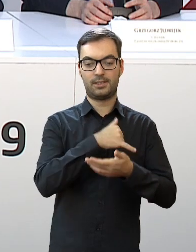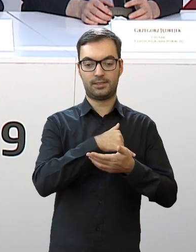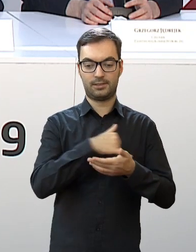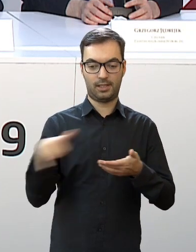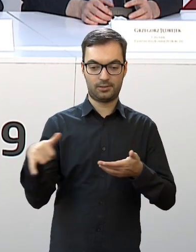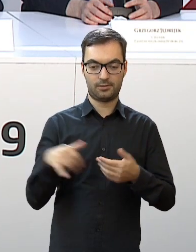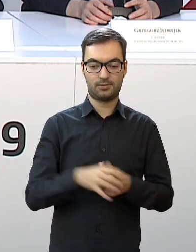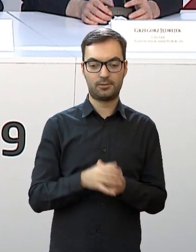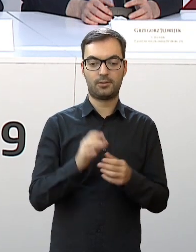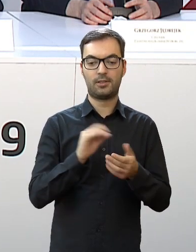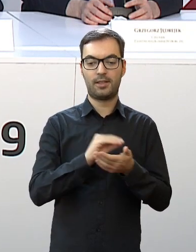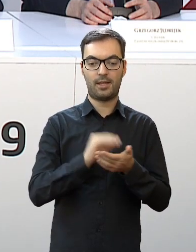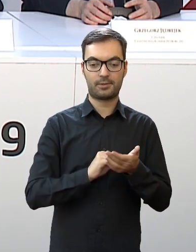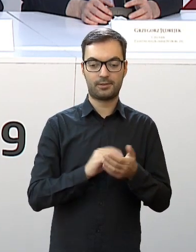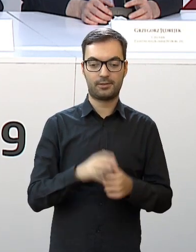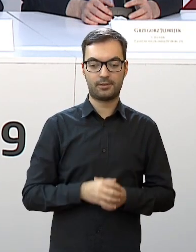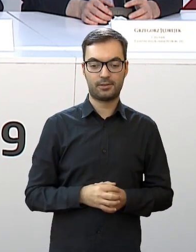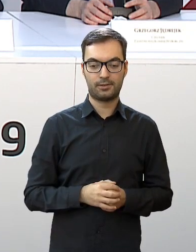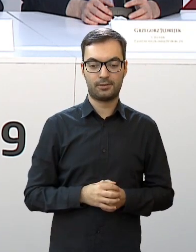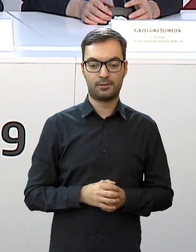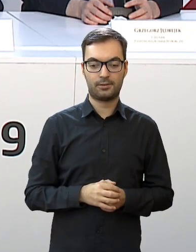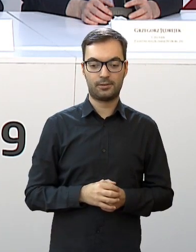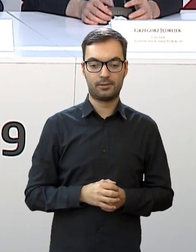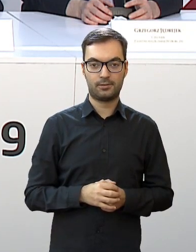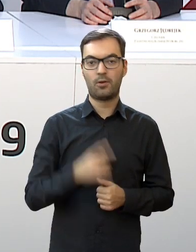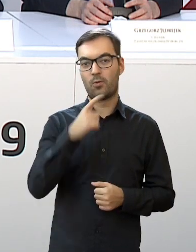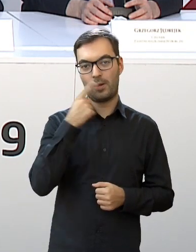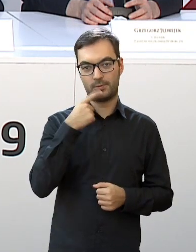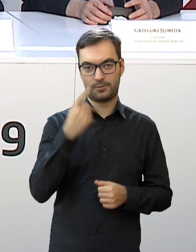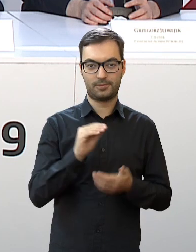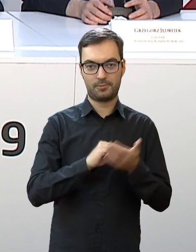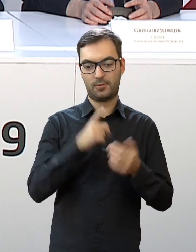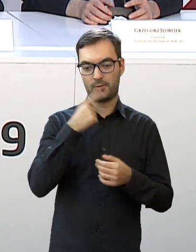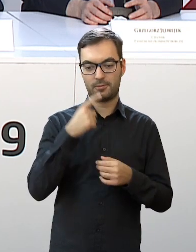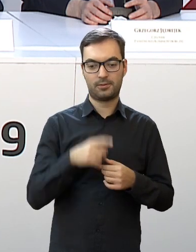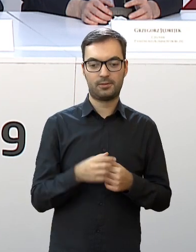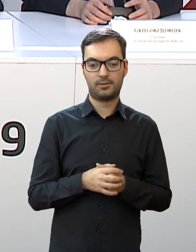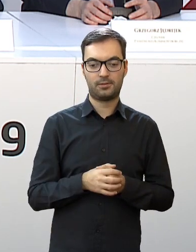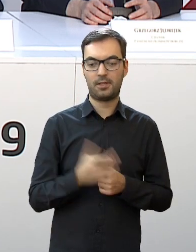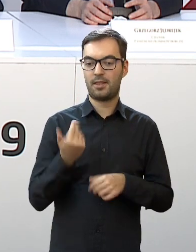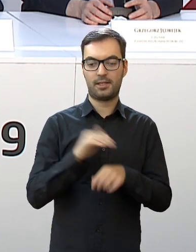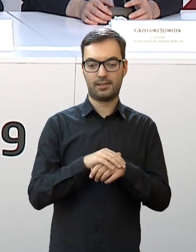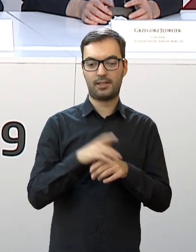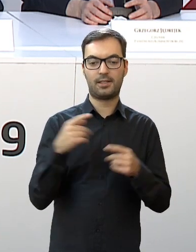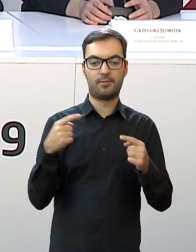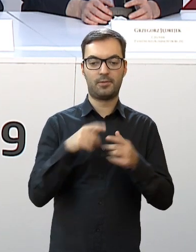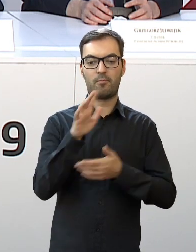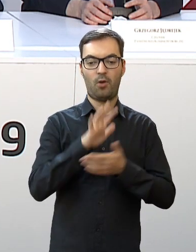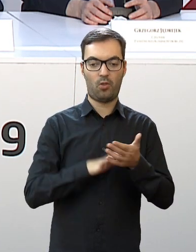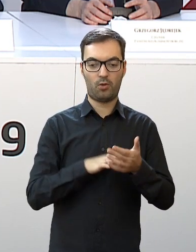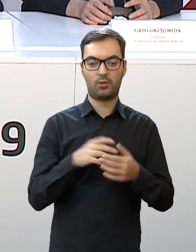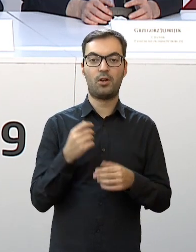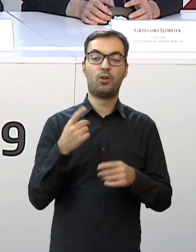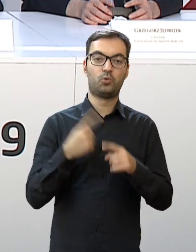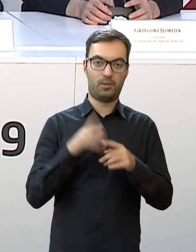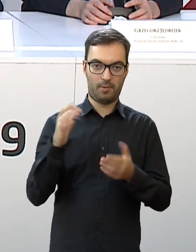i napisał kłamstwo, gdyż nie zgadzał się z treścią protokołu. Oczywiście człowiek ma prawo się